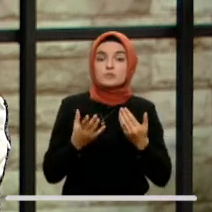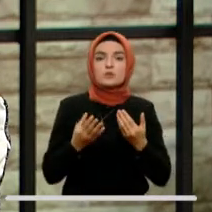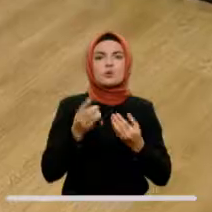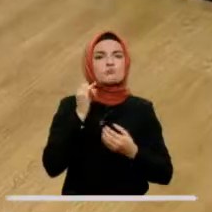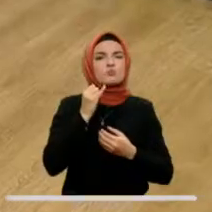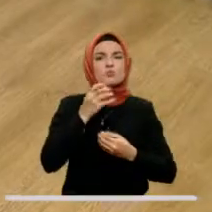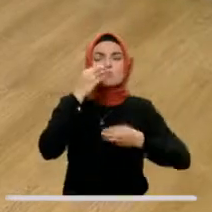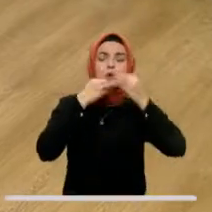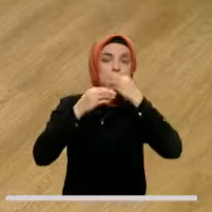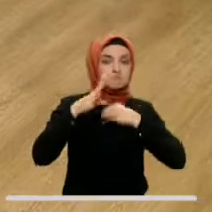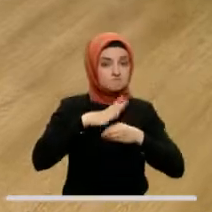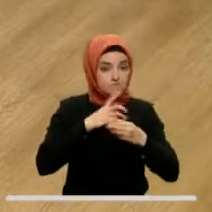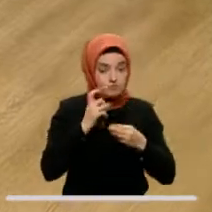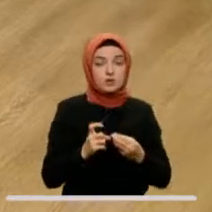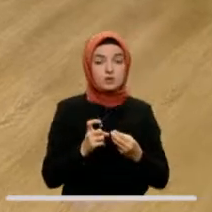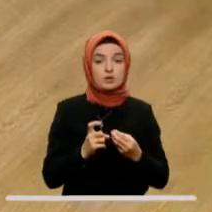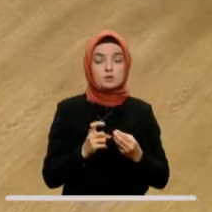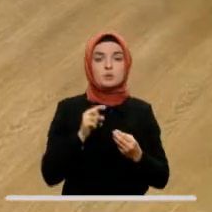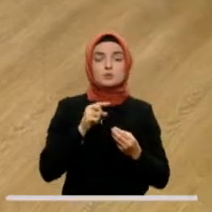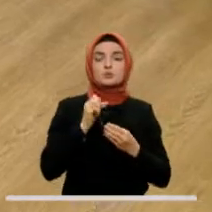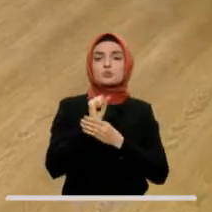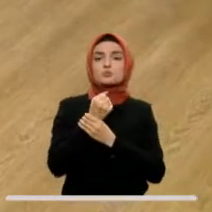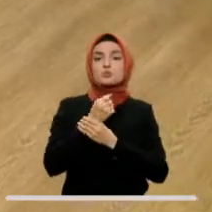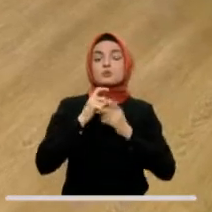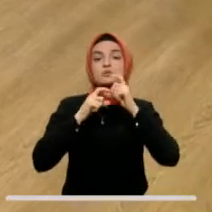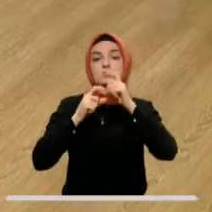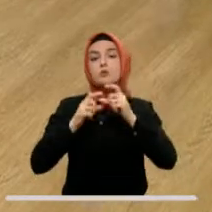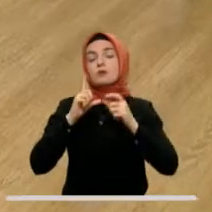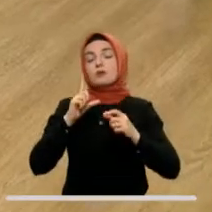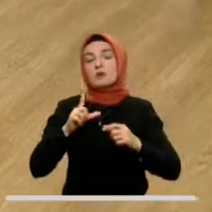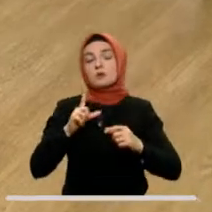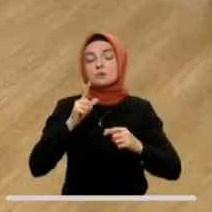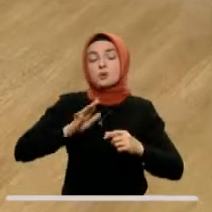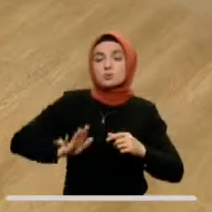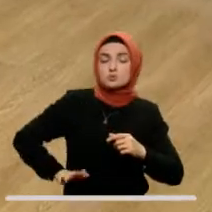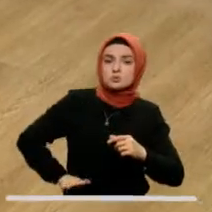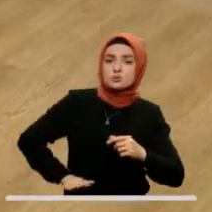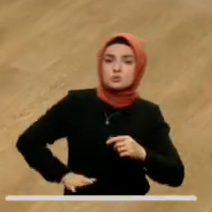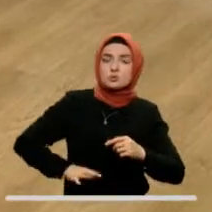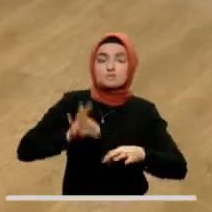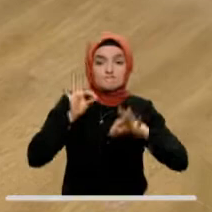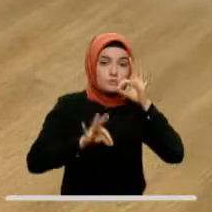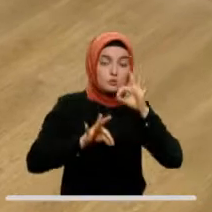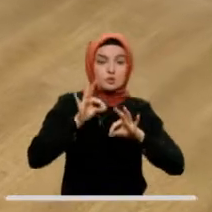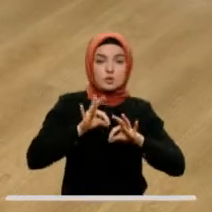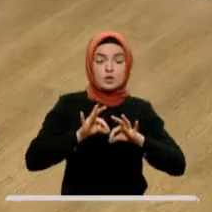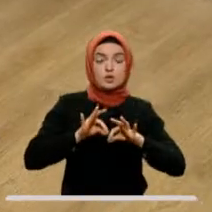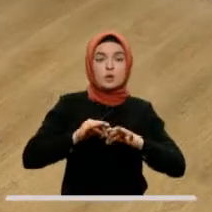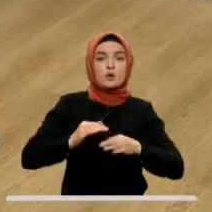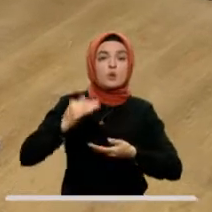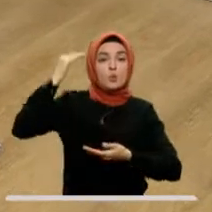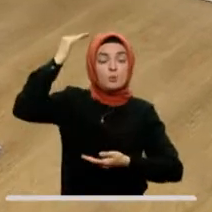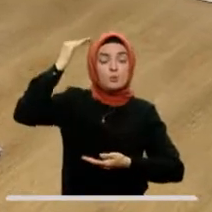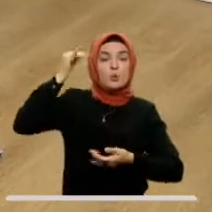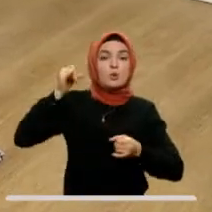bir uzman kontrolüne girebiliriz. Zaten çocuk doktoru kontrollerinde de hekiminiz yine boyu kilosu oranlarına bakıyor